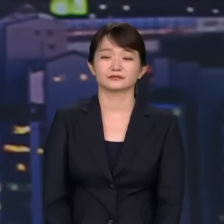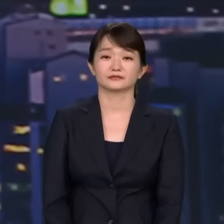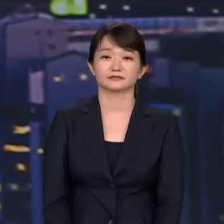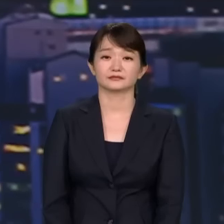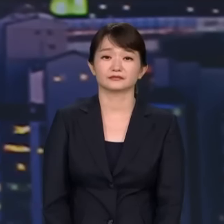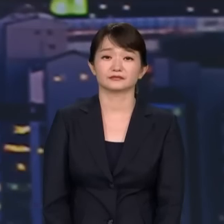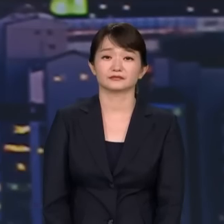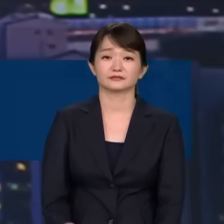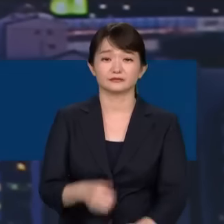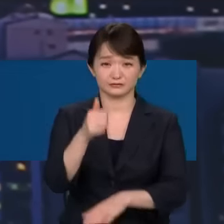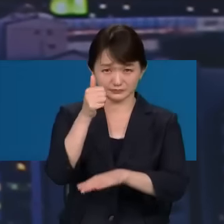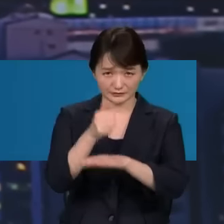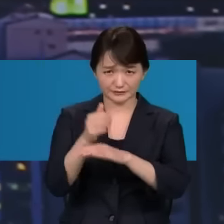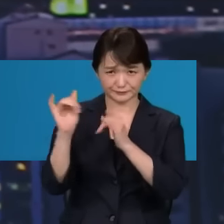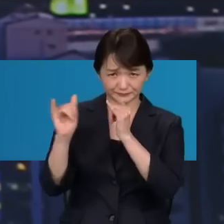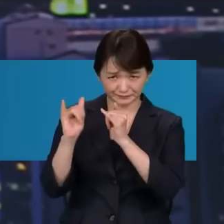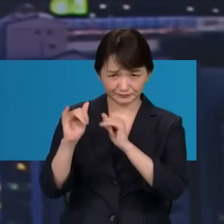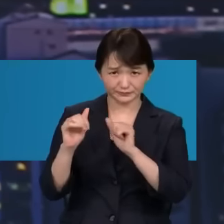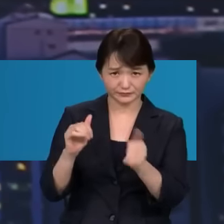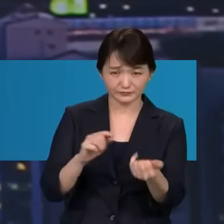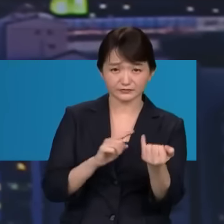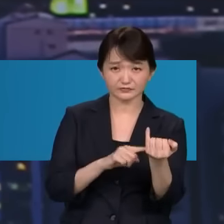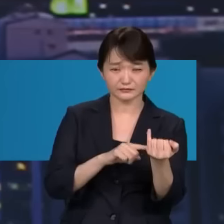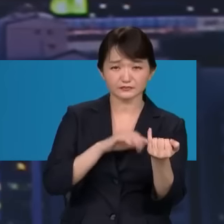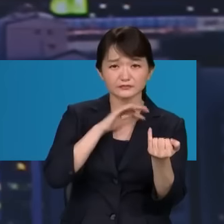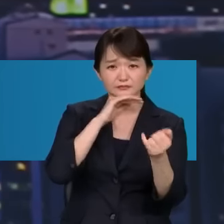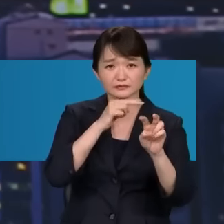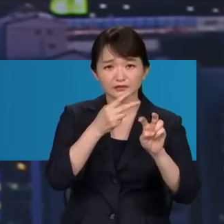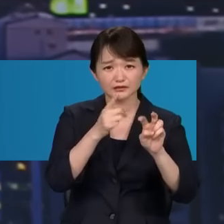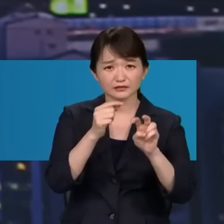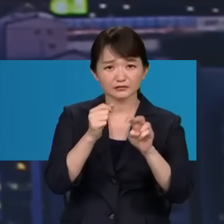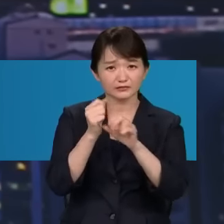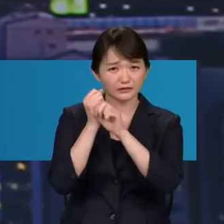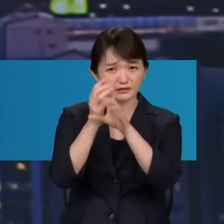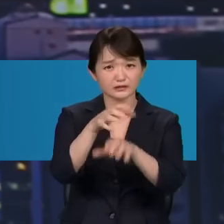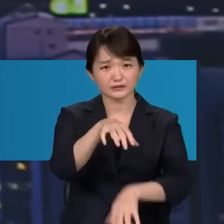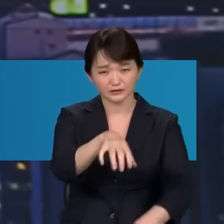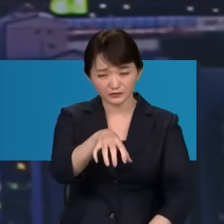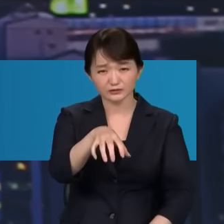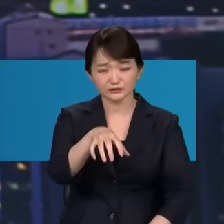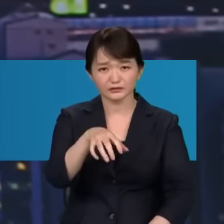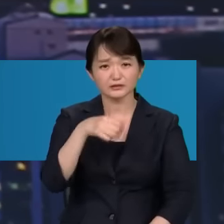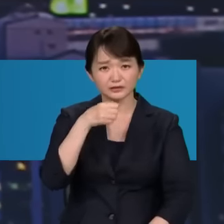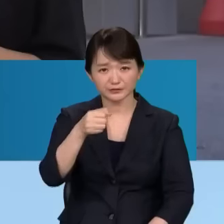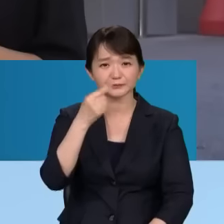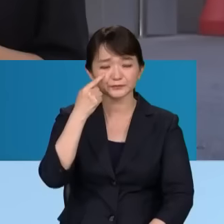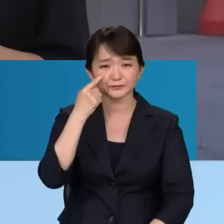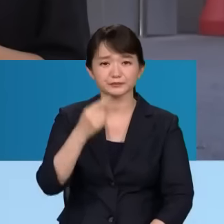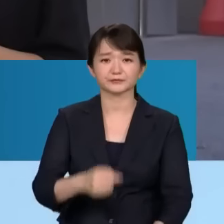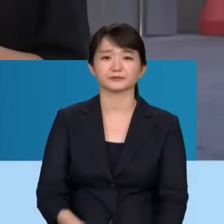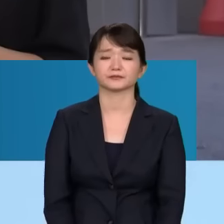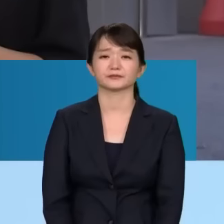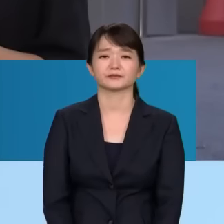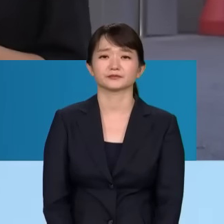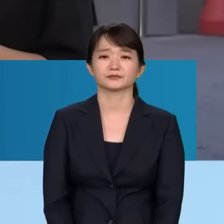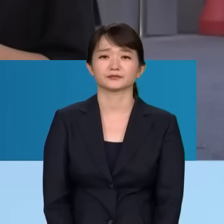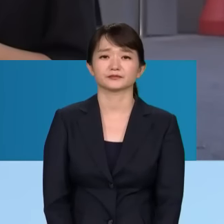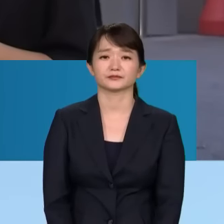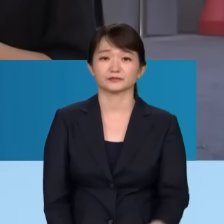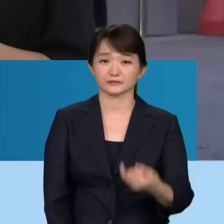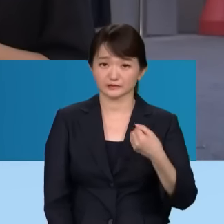이렇게 마지막 통화를 하고 떠난 20대 희생자의 장례식장에 저희 이자연 기자가 나가 있습니다. 자, 이 기자.